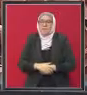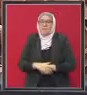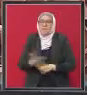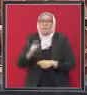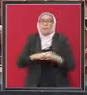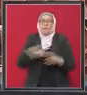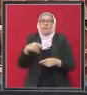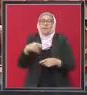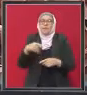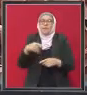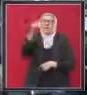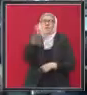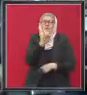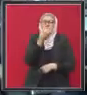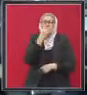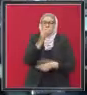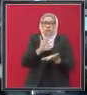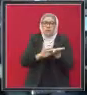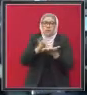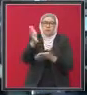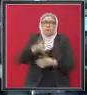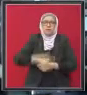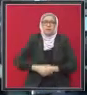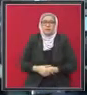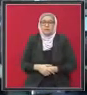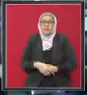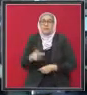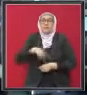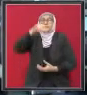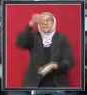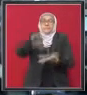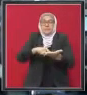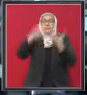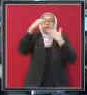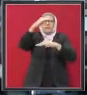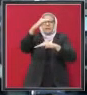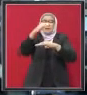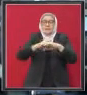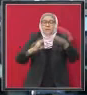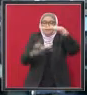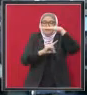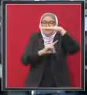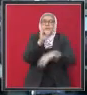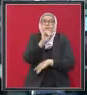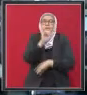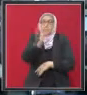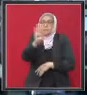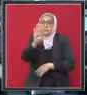Biar salah makan ubatlah. Ini peringkat dasar. Menteri mendak.